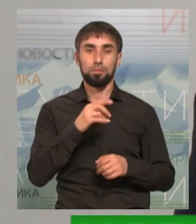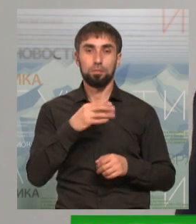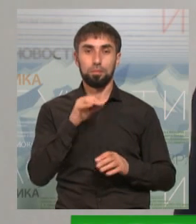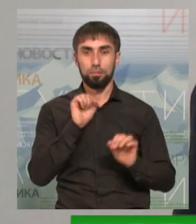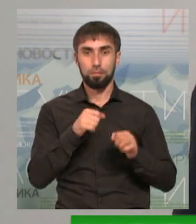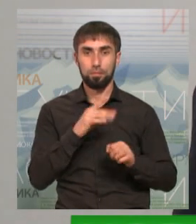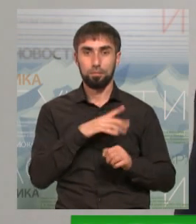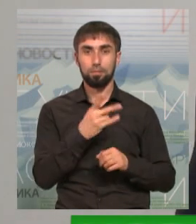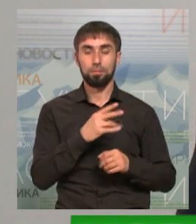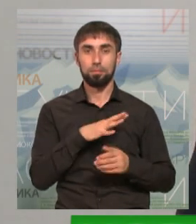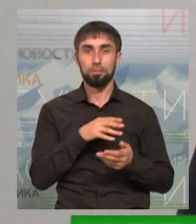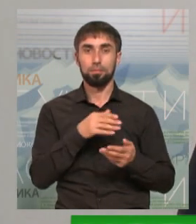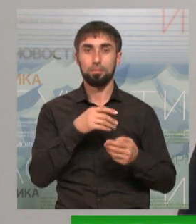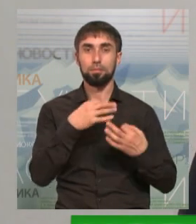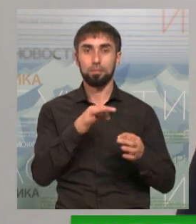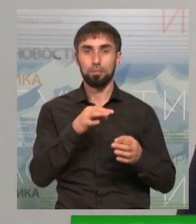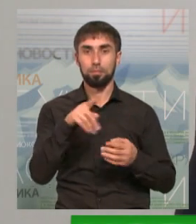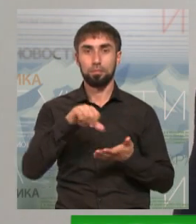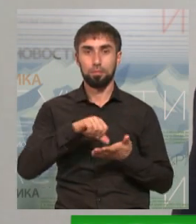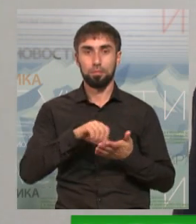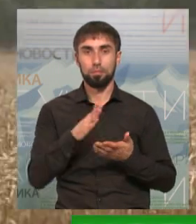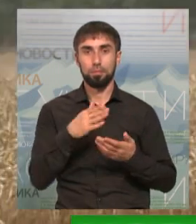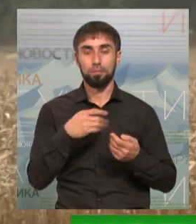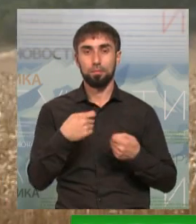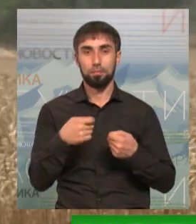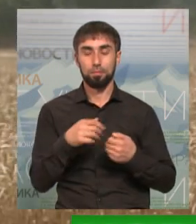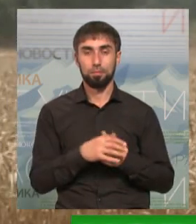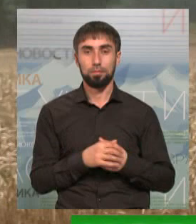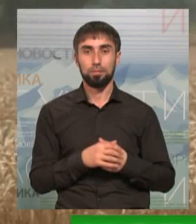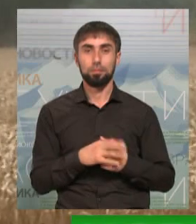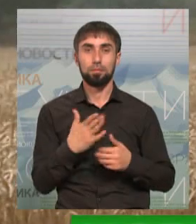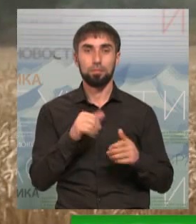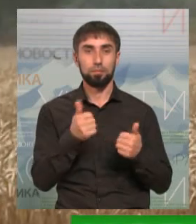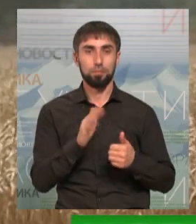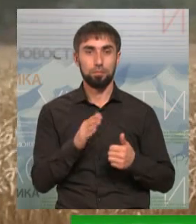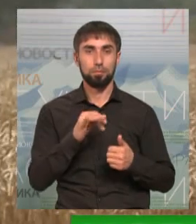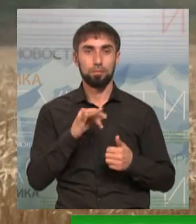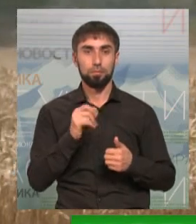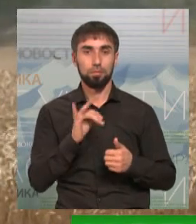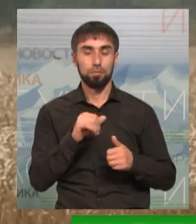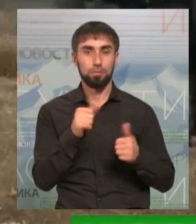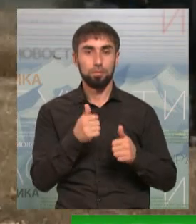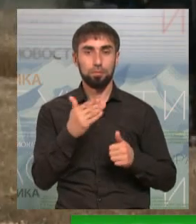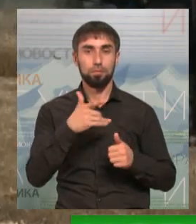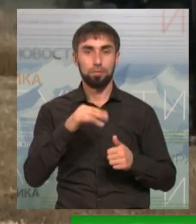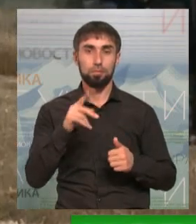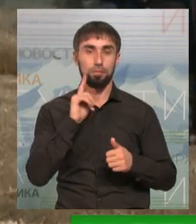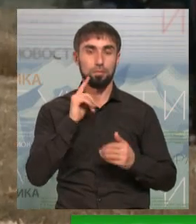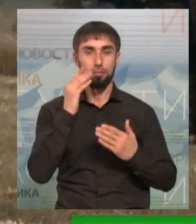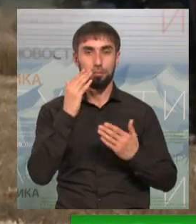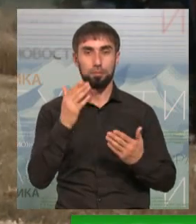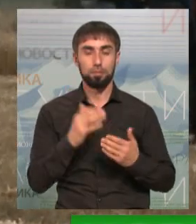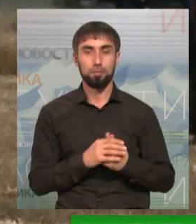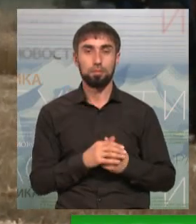Они должны быть допущены к данным торгам, если они заинтересованы. Какой будет форма и структура преобразованных ГУПов, пока